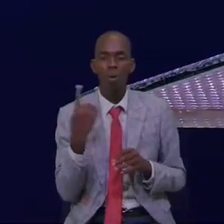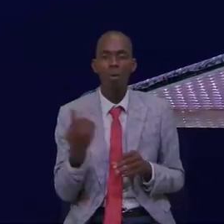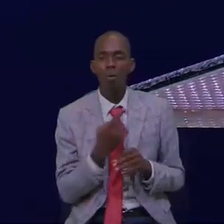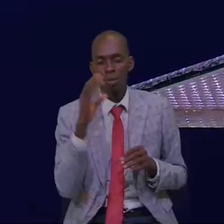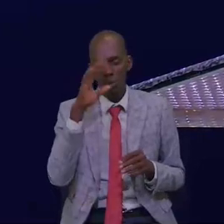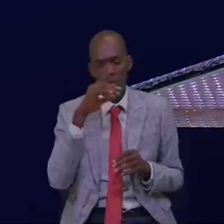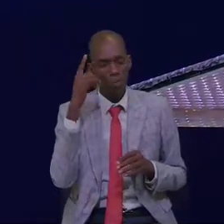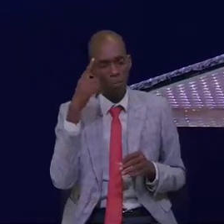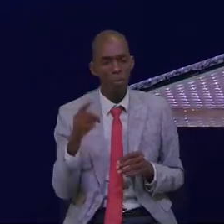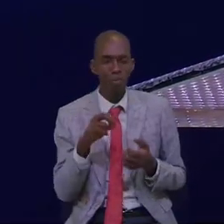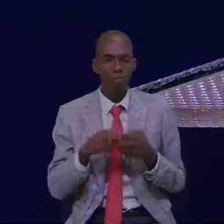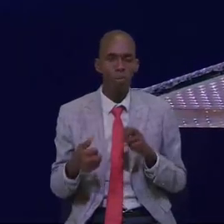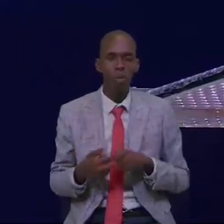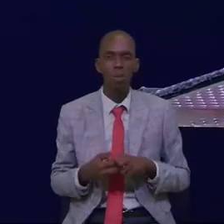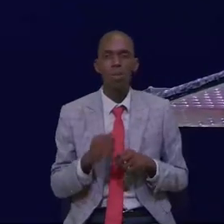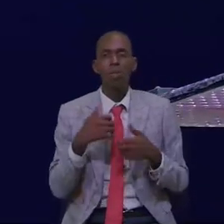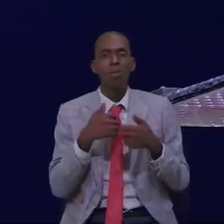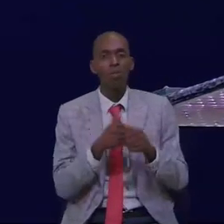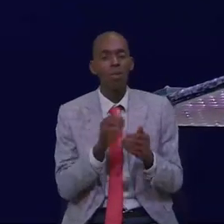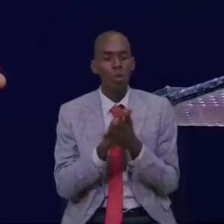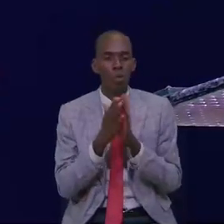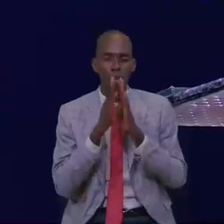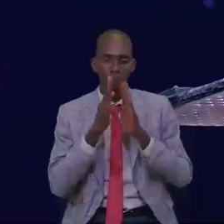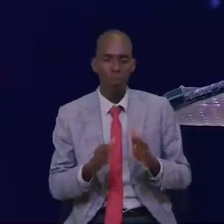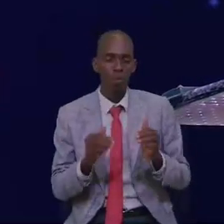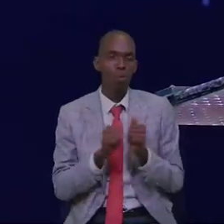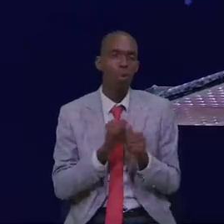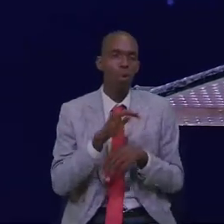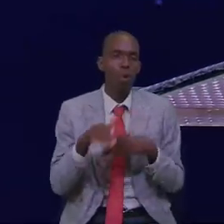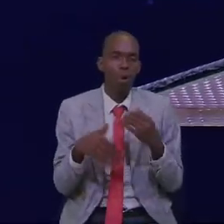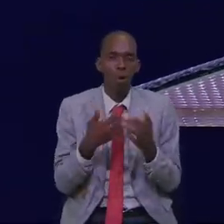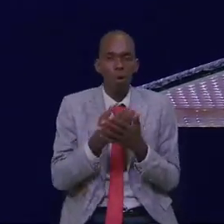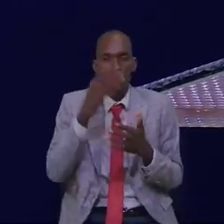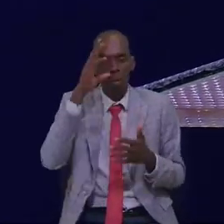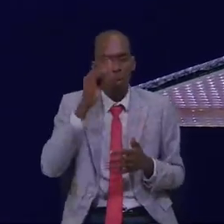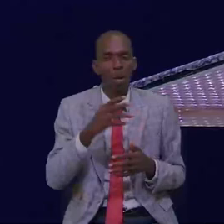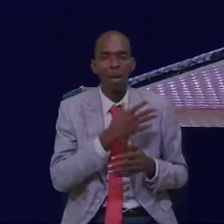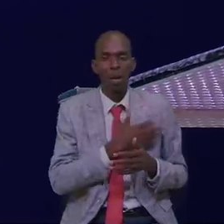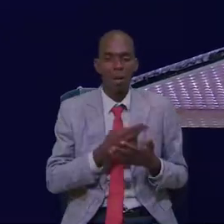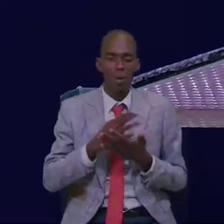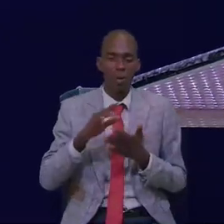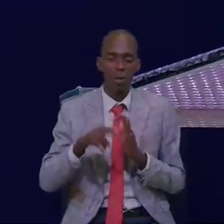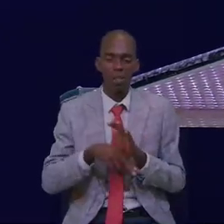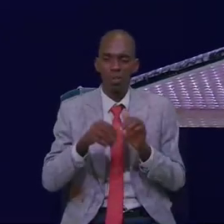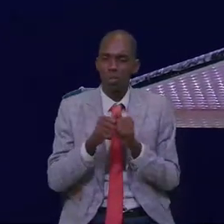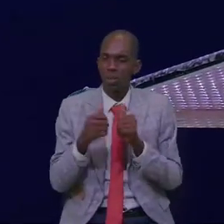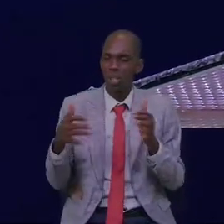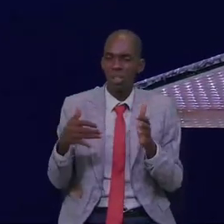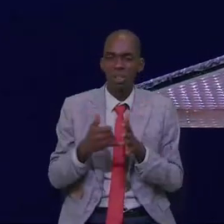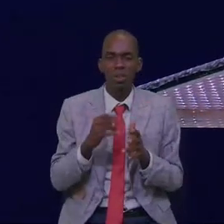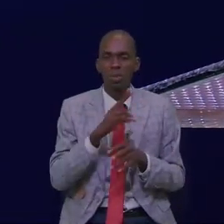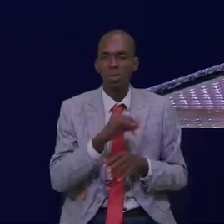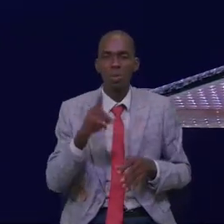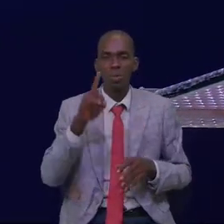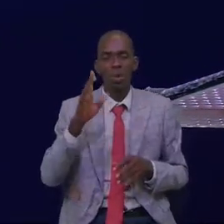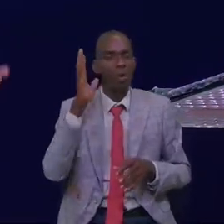là-bas, recherche la paix avec tous et la sanctification sans laquelle personne ne verra le Seigneur. S'il y a de